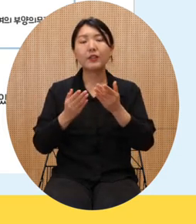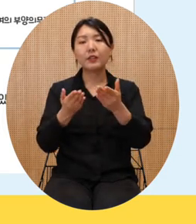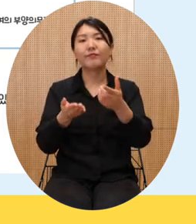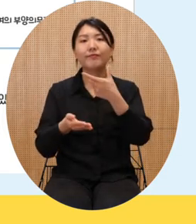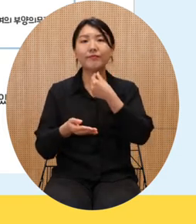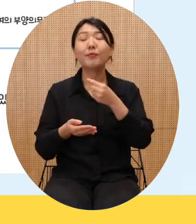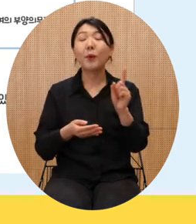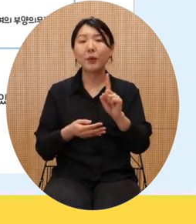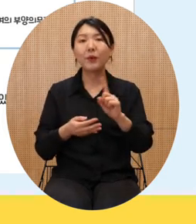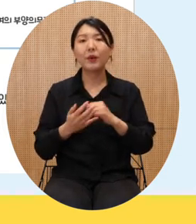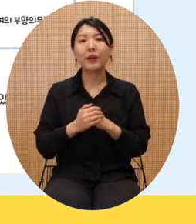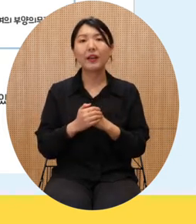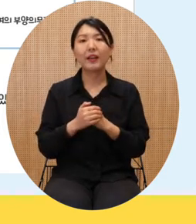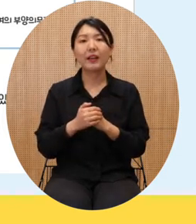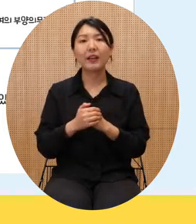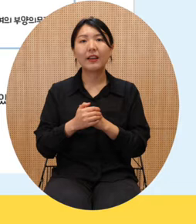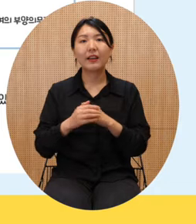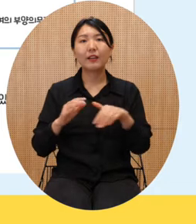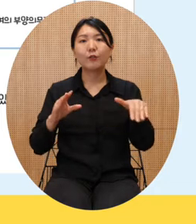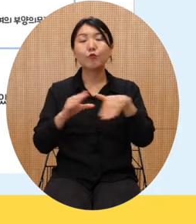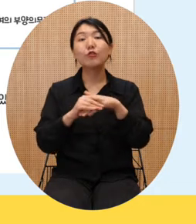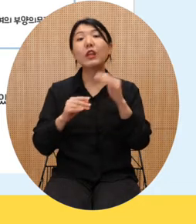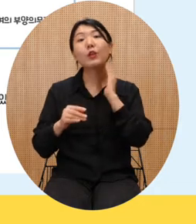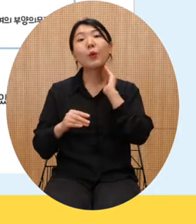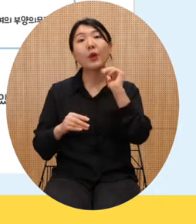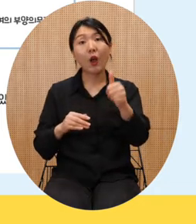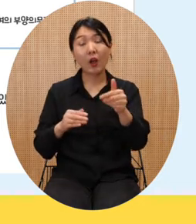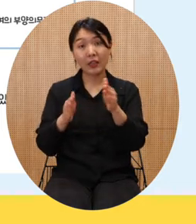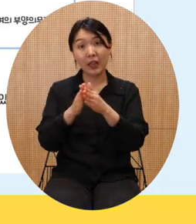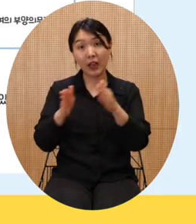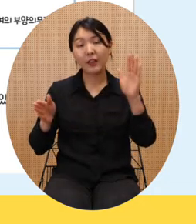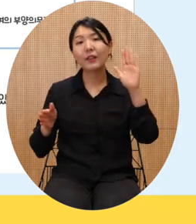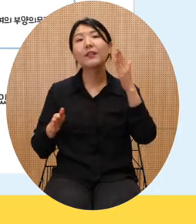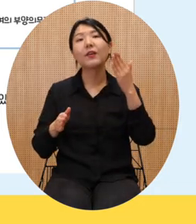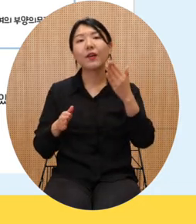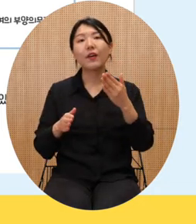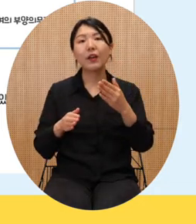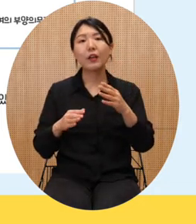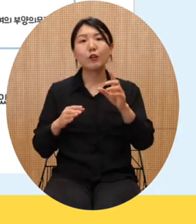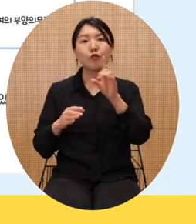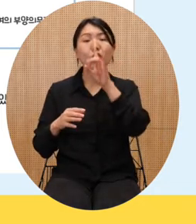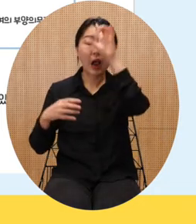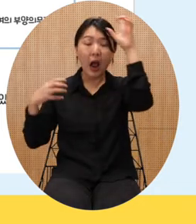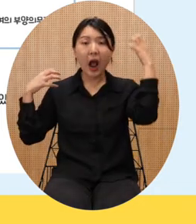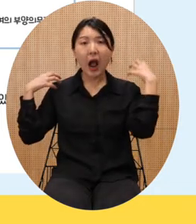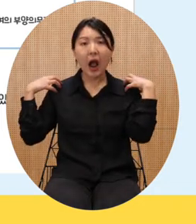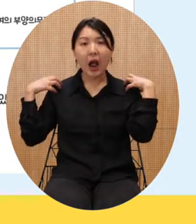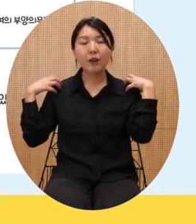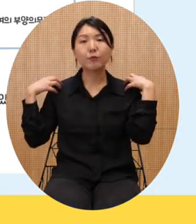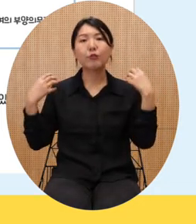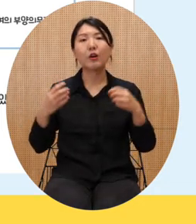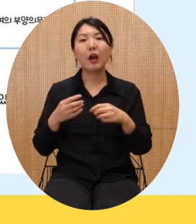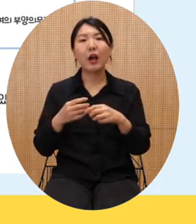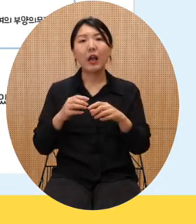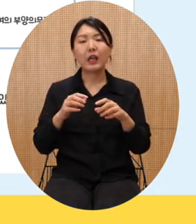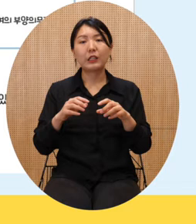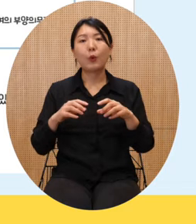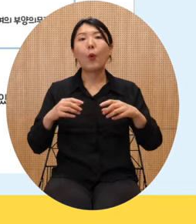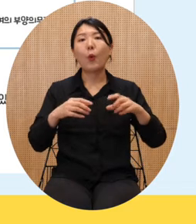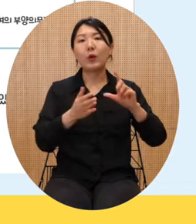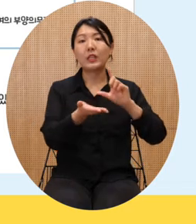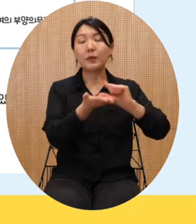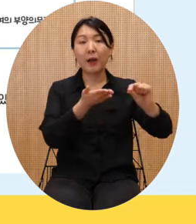이 말씀은 꼭 좀 드리고 싶은데, 그 문재인 정부가 출범하면서 중앙정부와